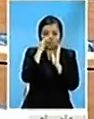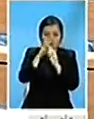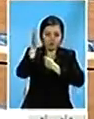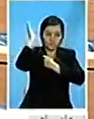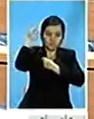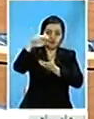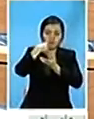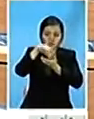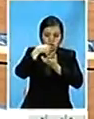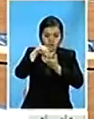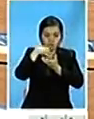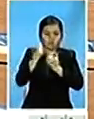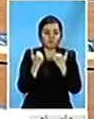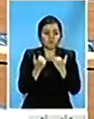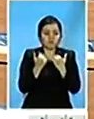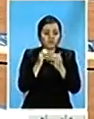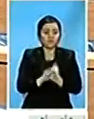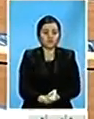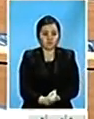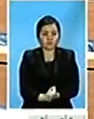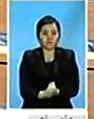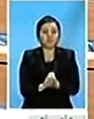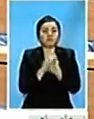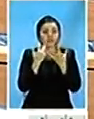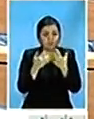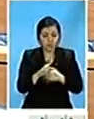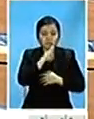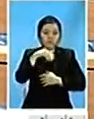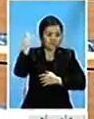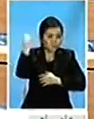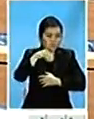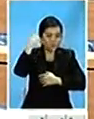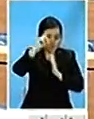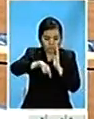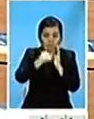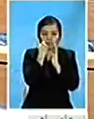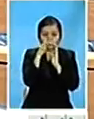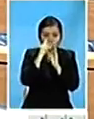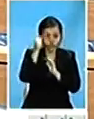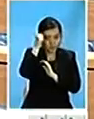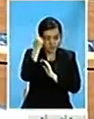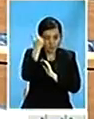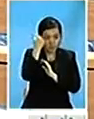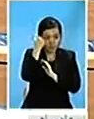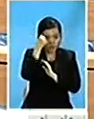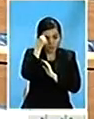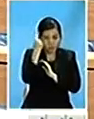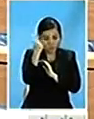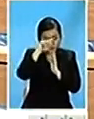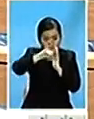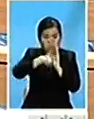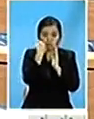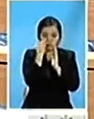านเพื่อนสมาชิกได้มีการอภิปรายกันนะครับและถ้าหากได้ทุกวันวันละ15ชั่วโมงก็จะได้ประมาณ45ชั่วโมงเพียงแต่ประเด็น